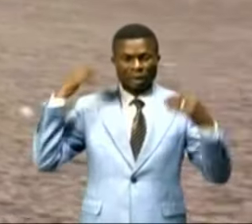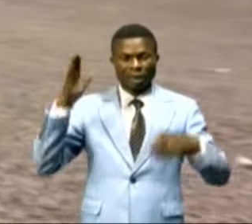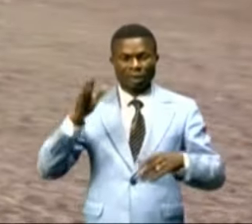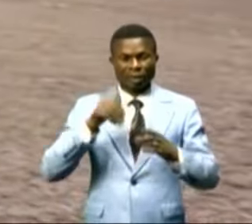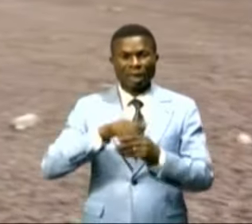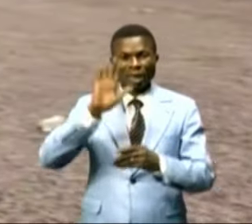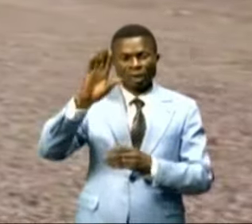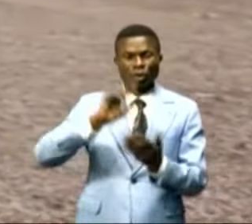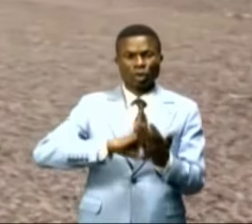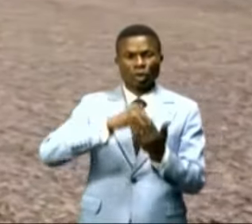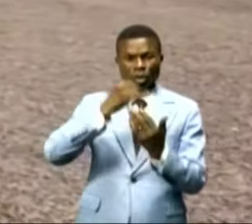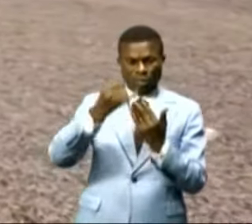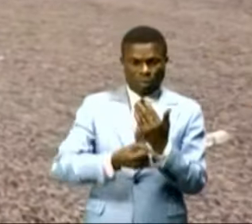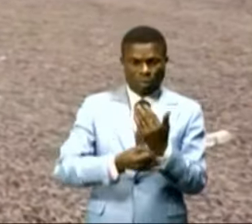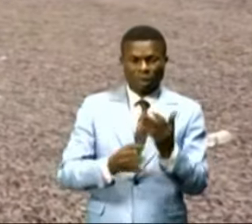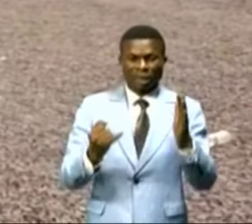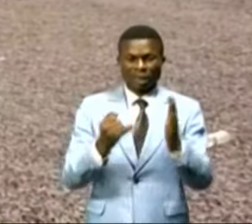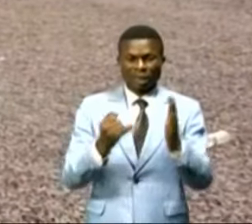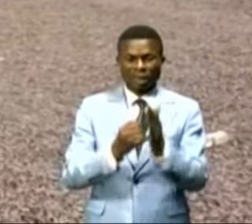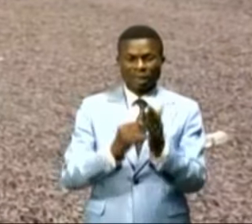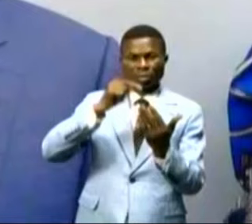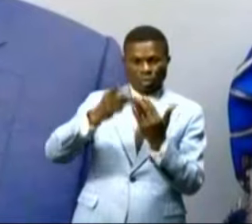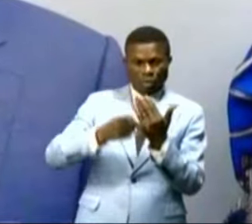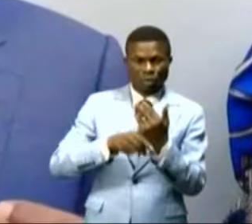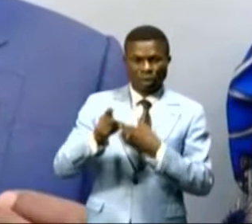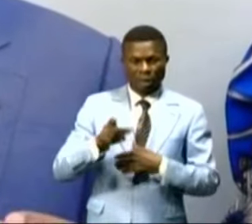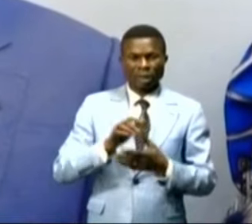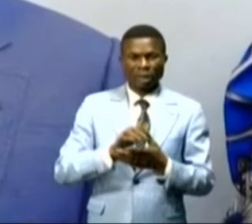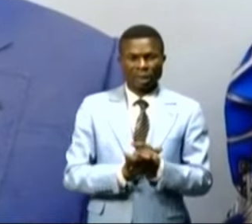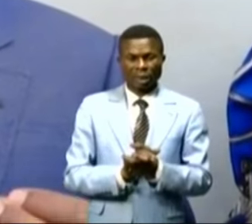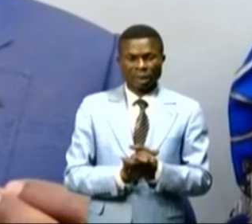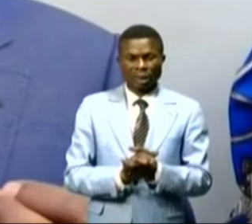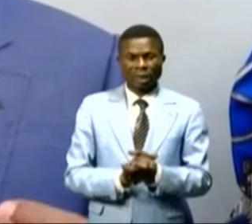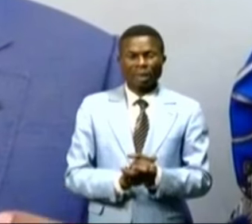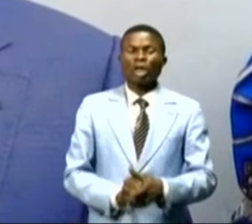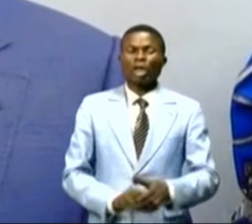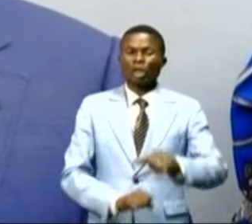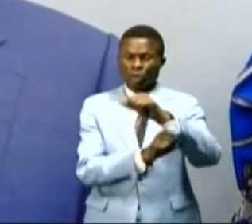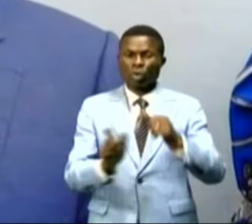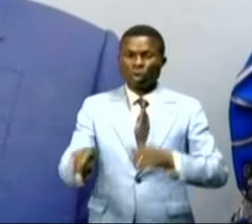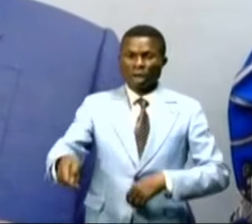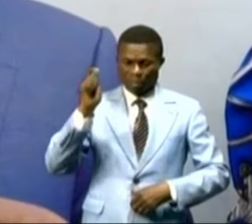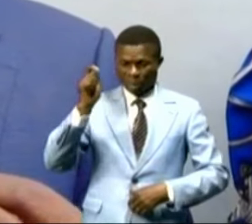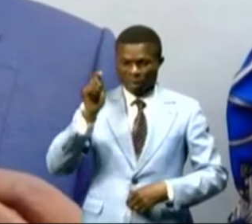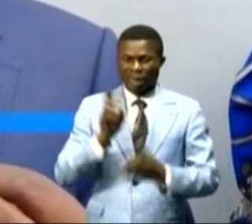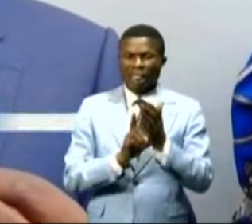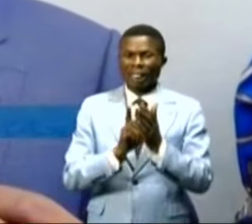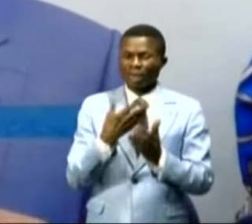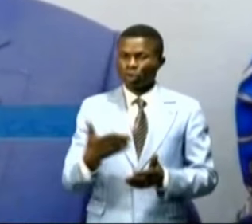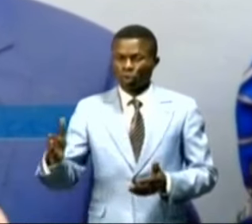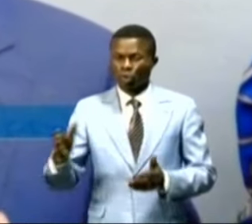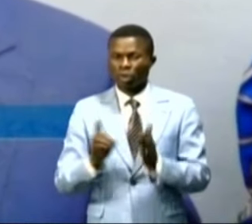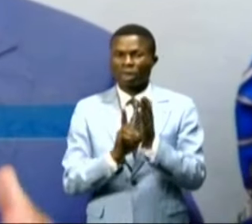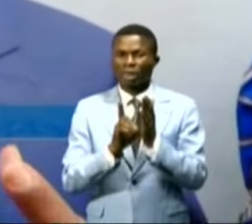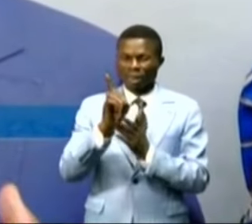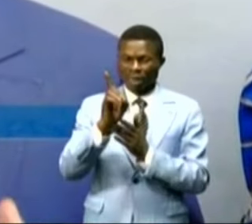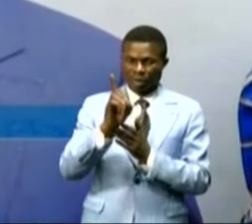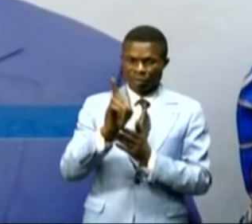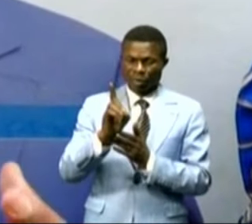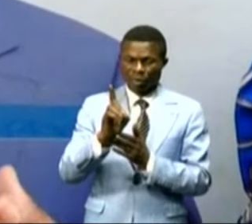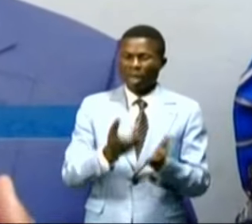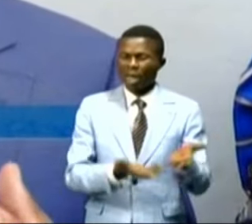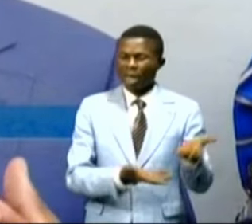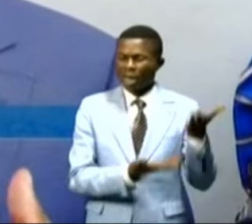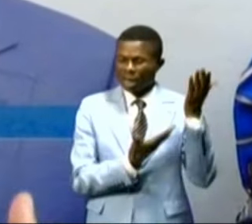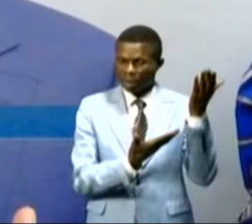programme de 6 piliers, il fait de pêche et l'élevage des métiers très importants